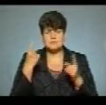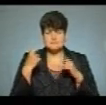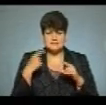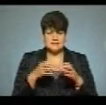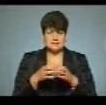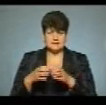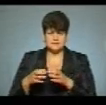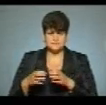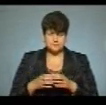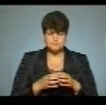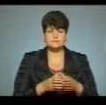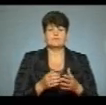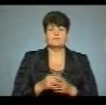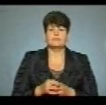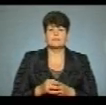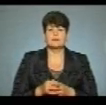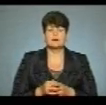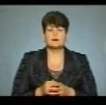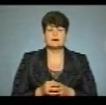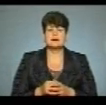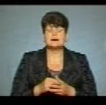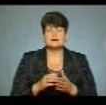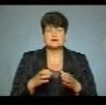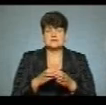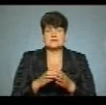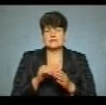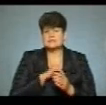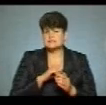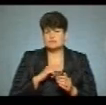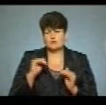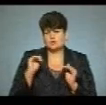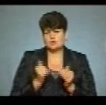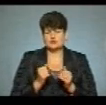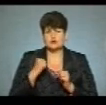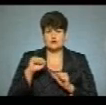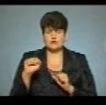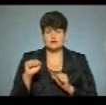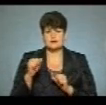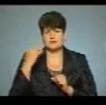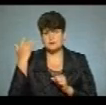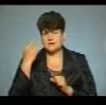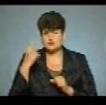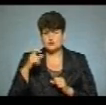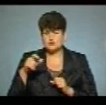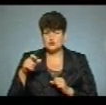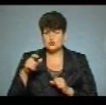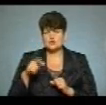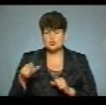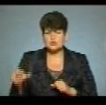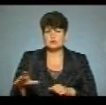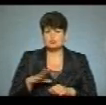резиденцій «NVAIR Україна-Німеччина». Резиденція імені наймолодшого героя Небесної Сотні Назарія Войтовича була заснована у